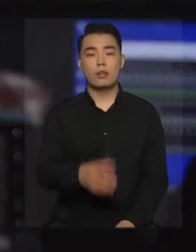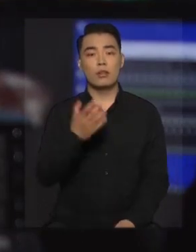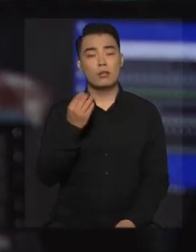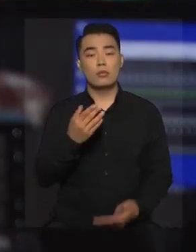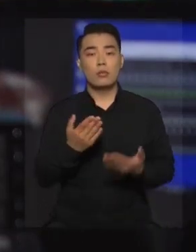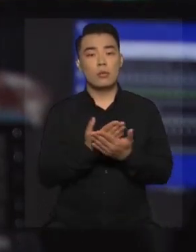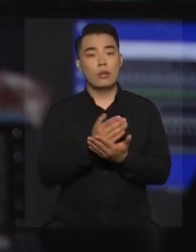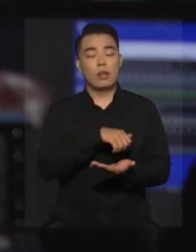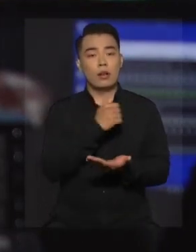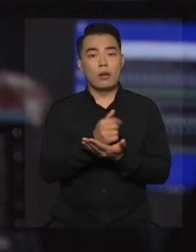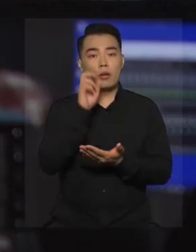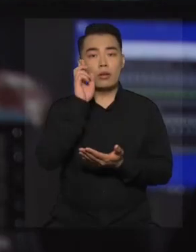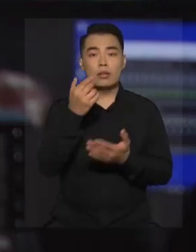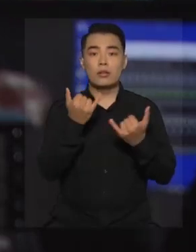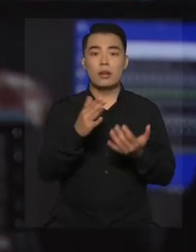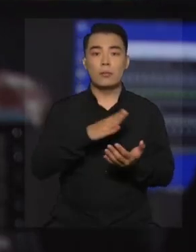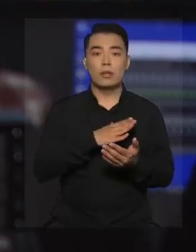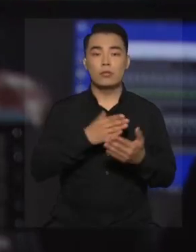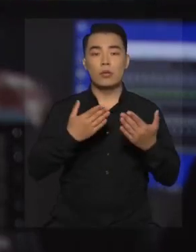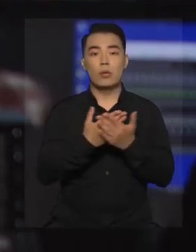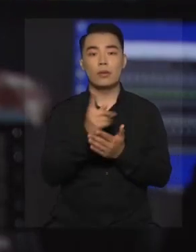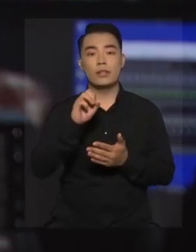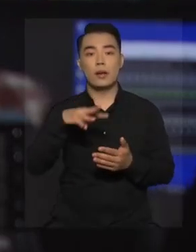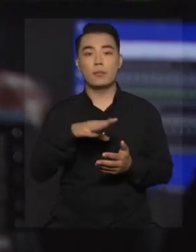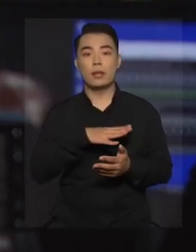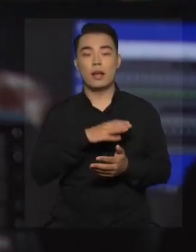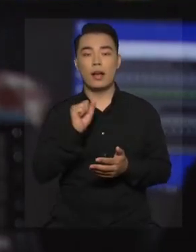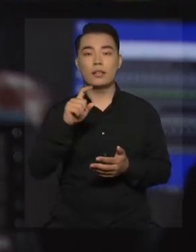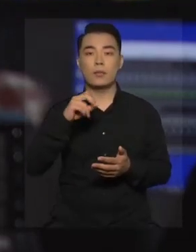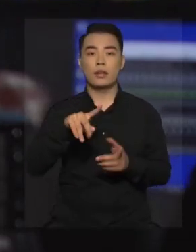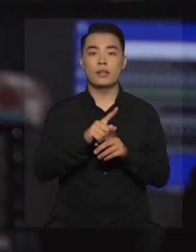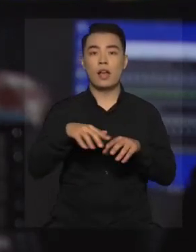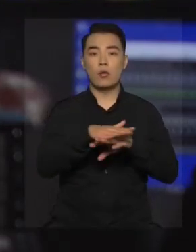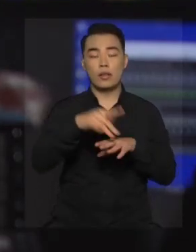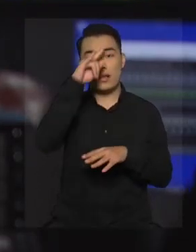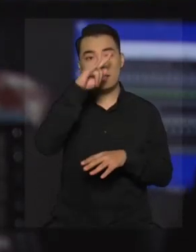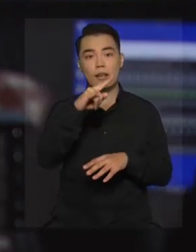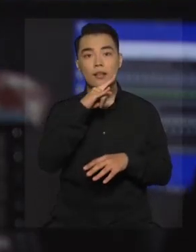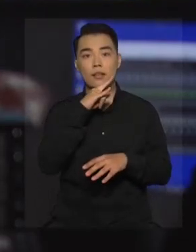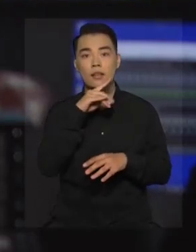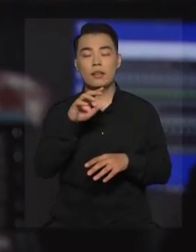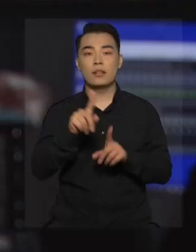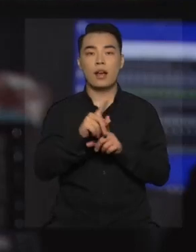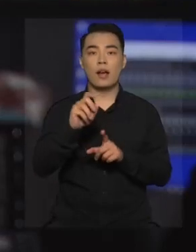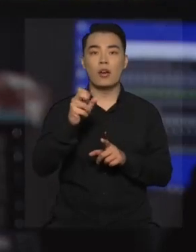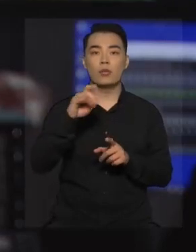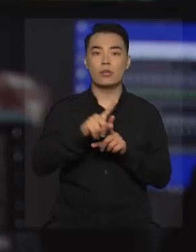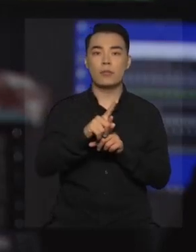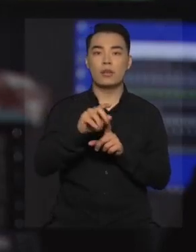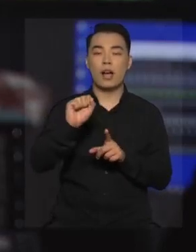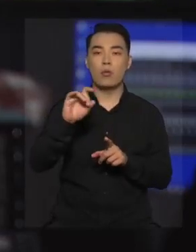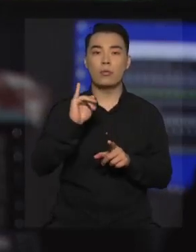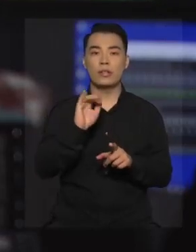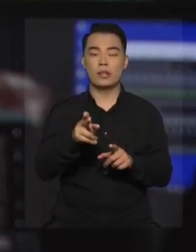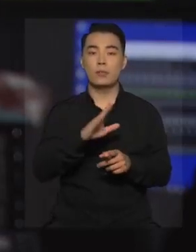Продолжаем выпуск. Глава государства сегодня назначил новых заместителей Ассамблеи народа Казахстана. Ими стали Акбаржон Исмаилов и Аурика